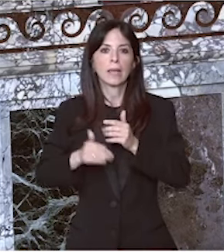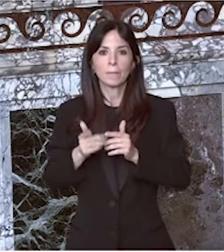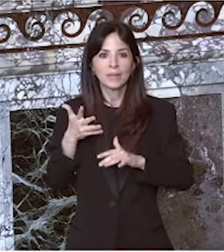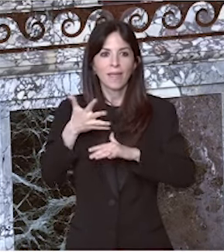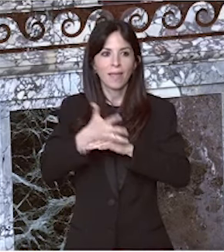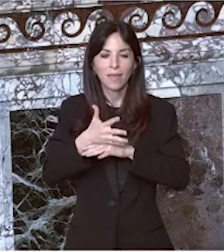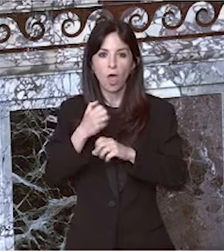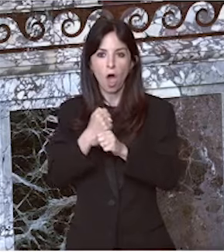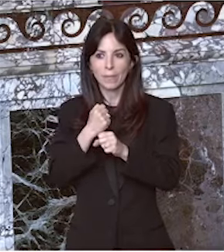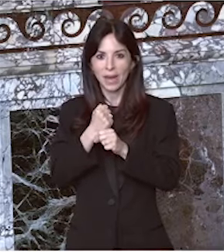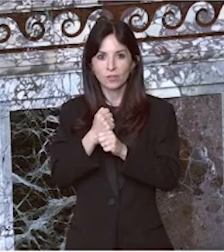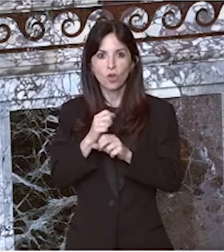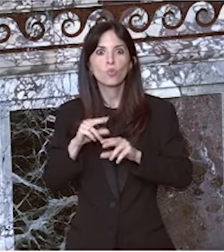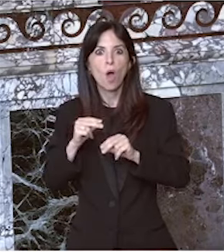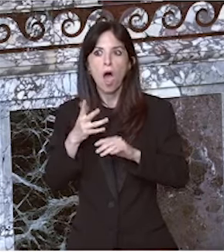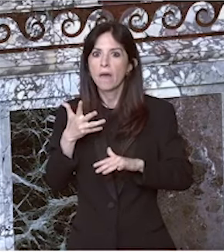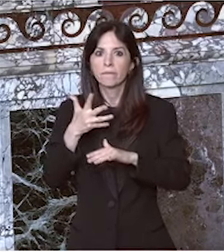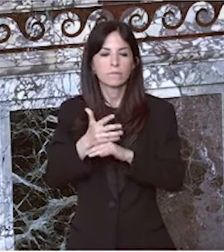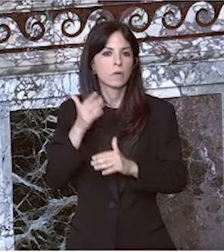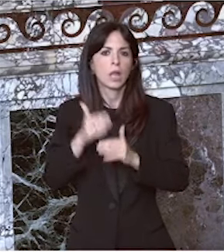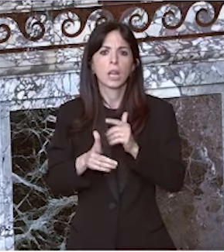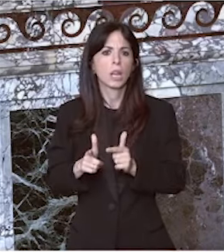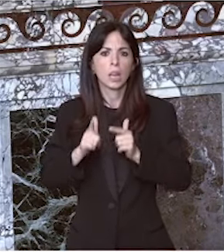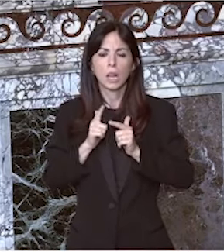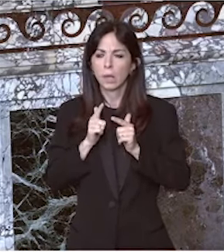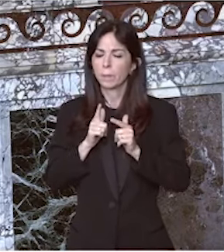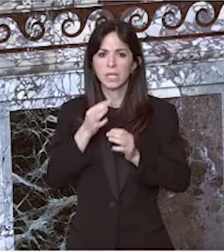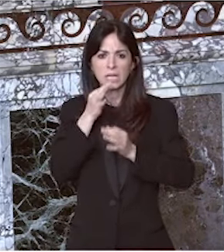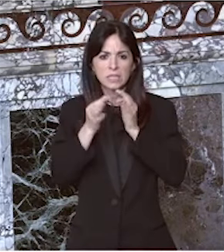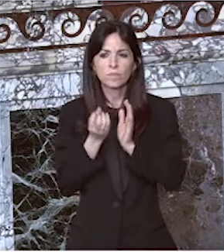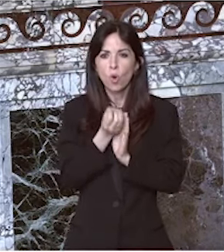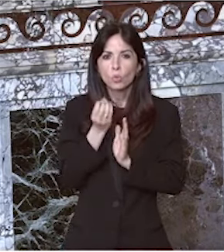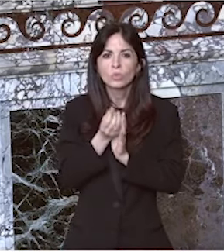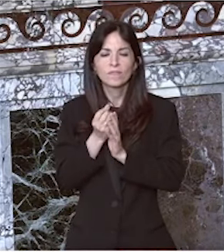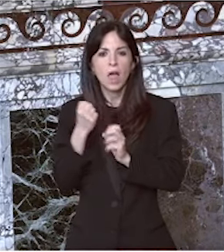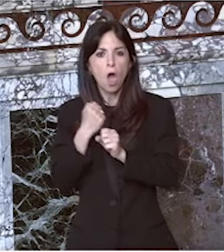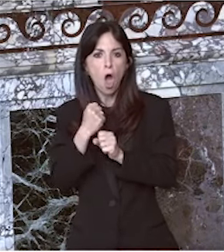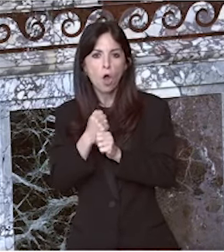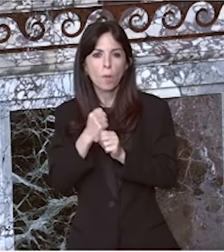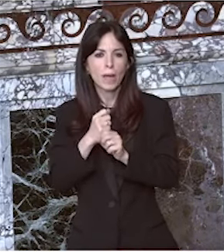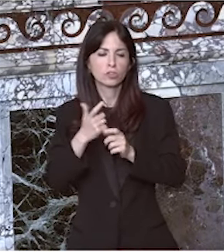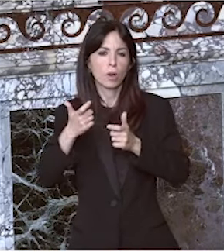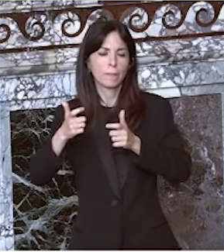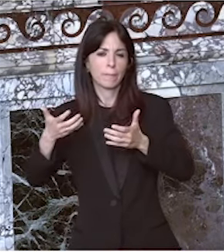di nuovi operatori, comprimendo l'innovazione, la produttività e l'occupazione.